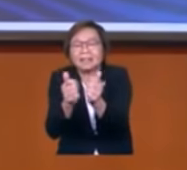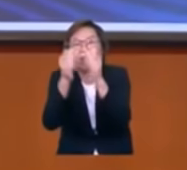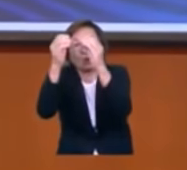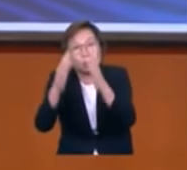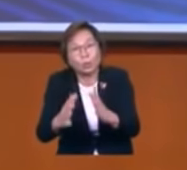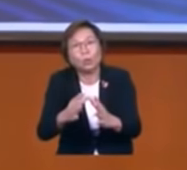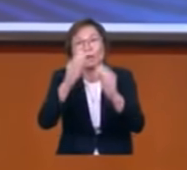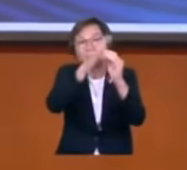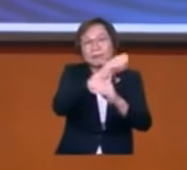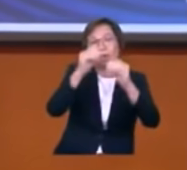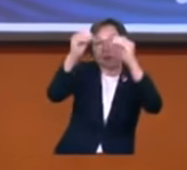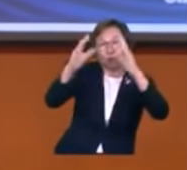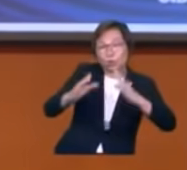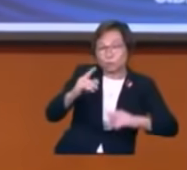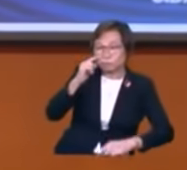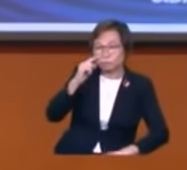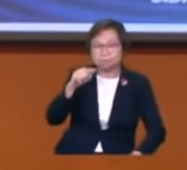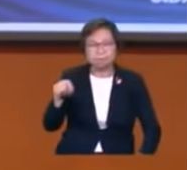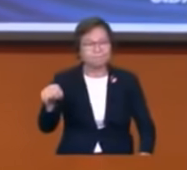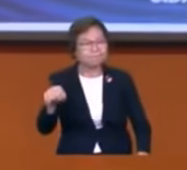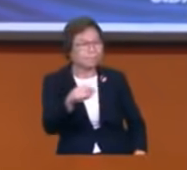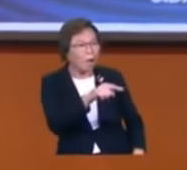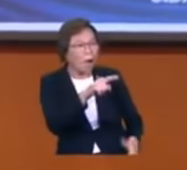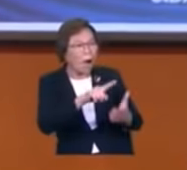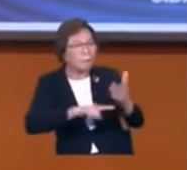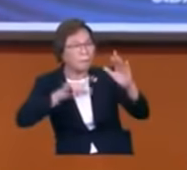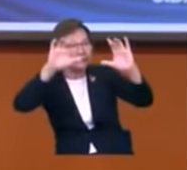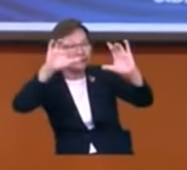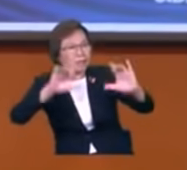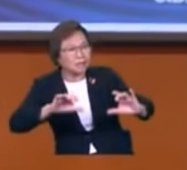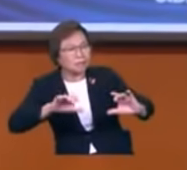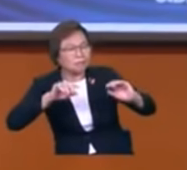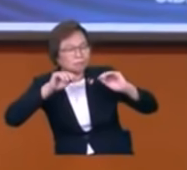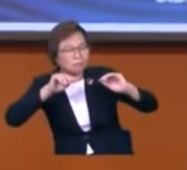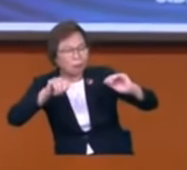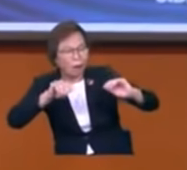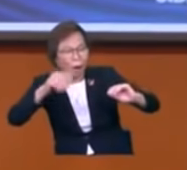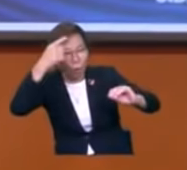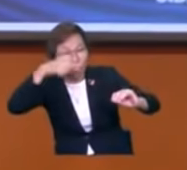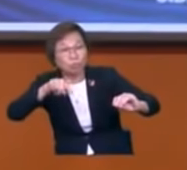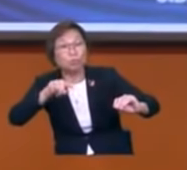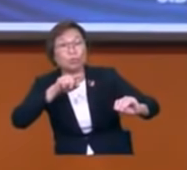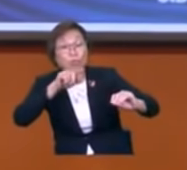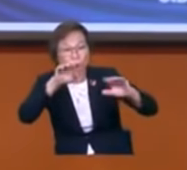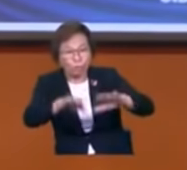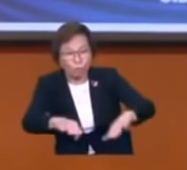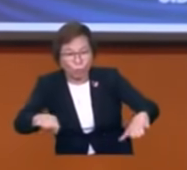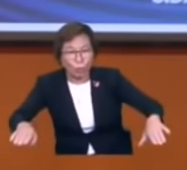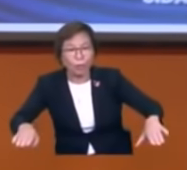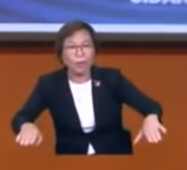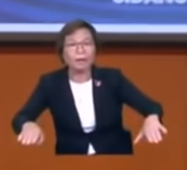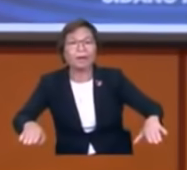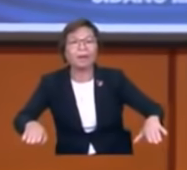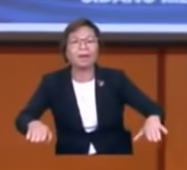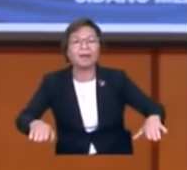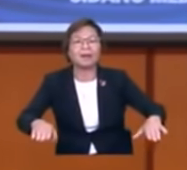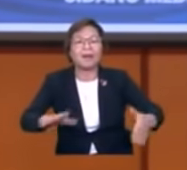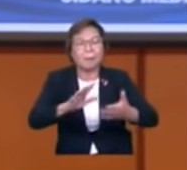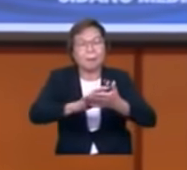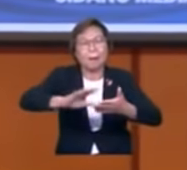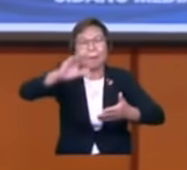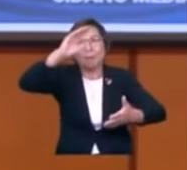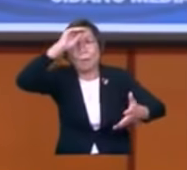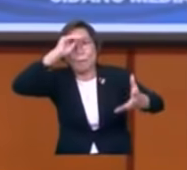melihat Apakah pendekatan yang boleh dilaksanakan untuk memastikan mereka dapat